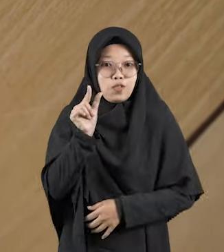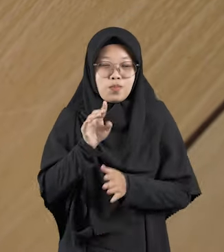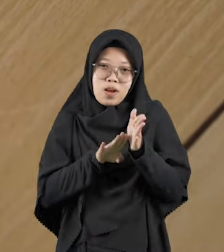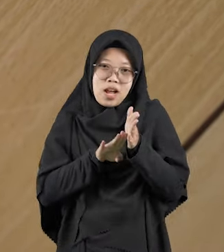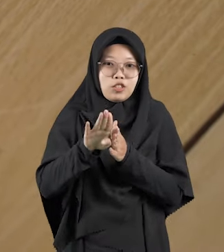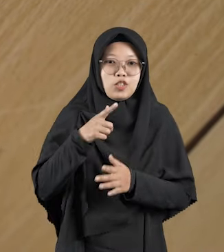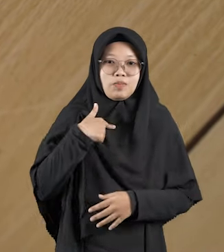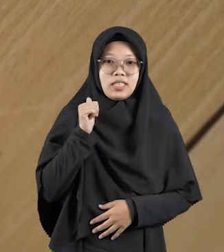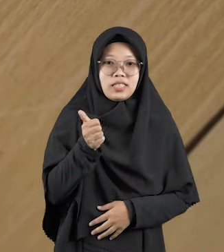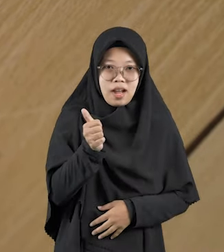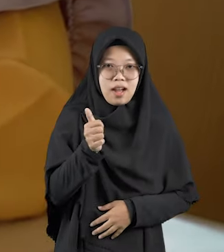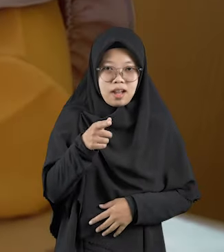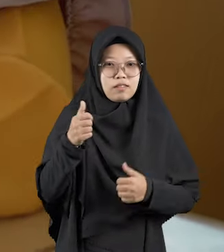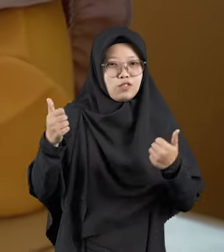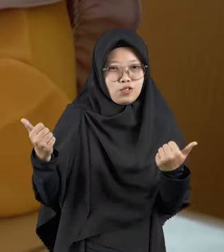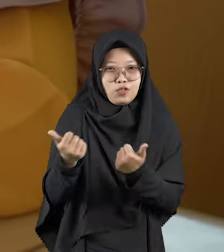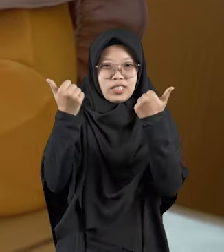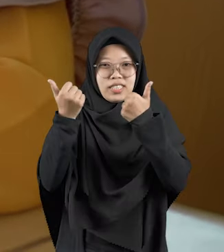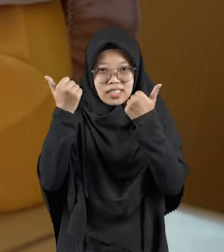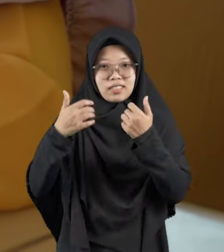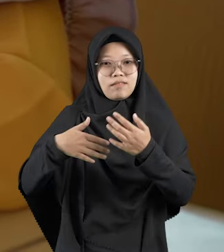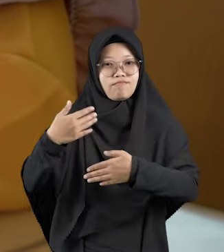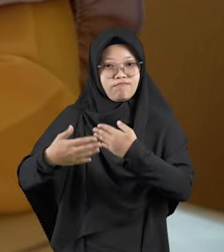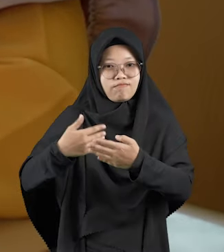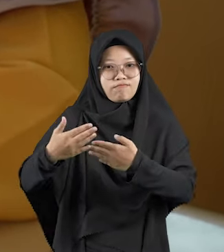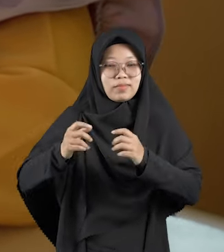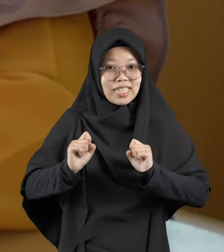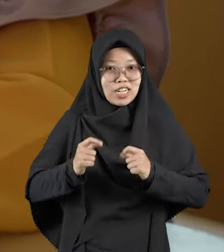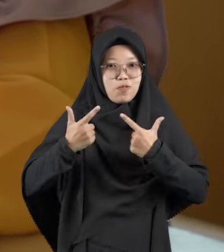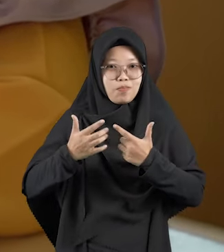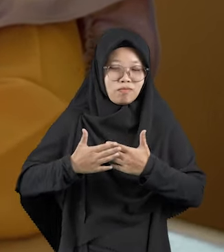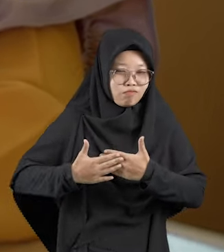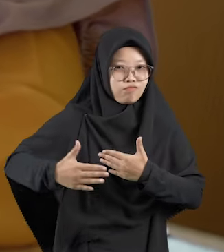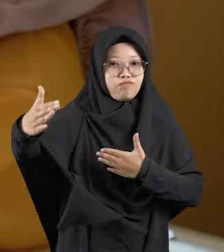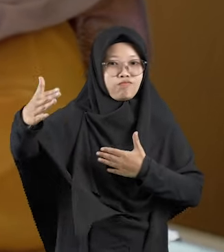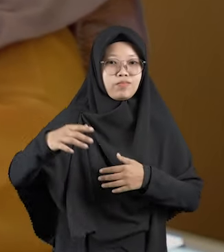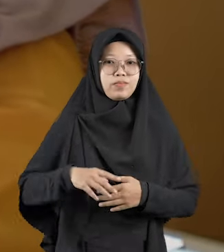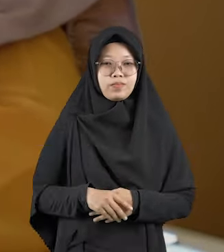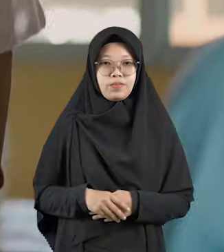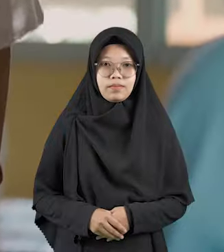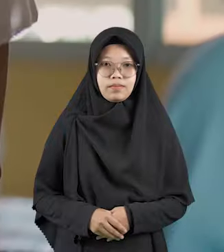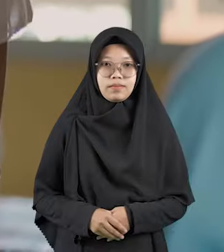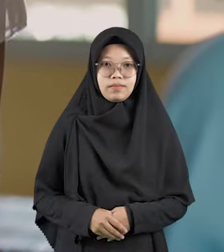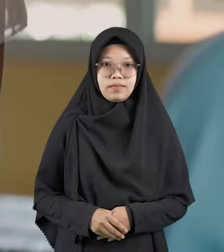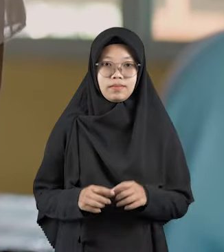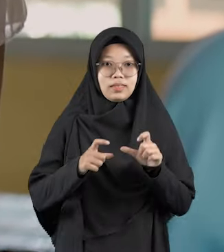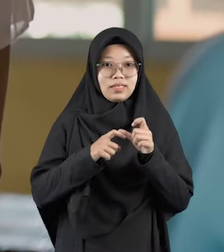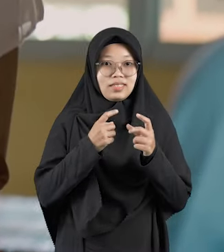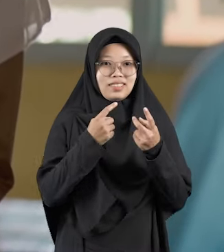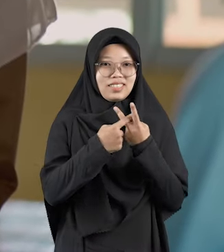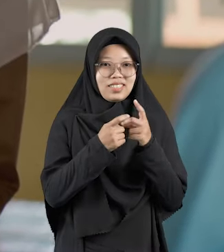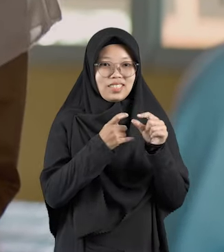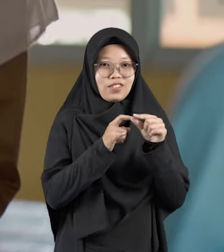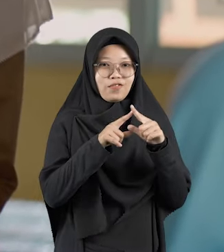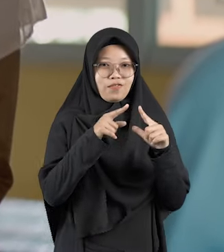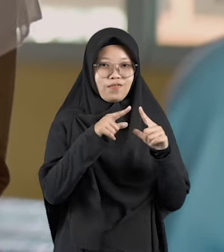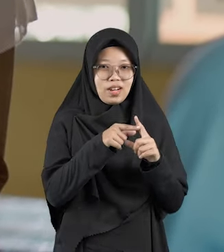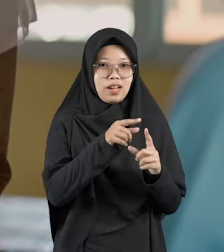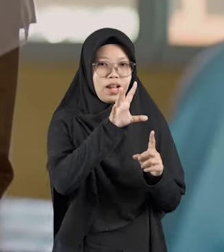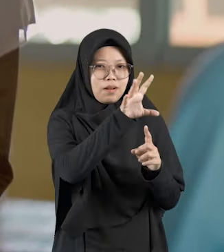sebuah peluang untuk bisa maju dan sukses dalam menapaki perjalanan hidupnya. Syifa adalah salah